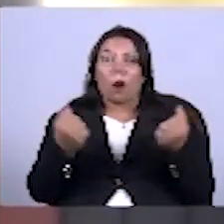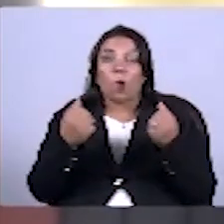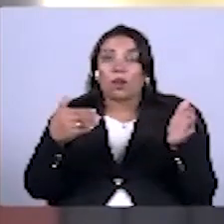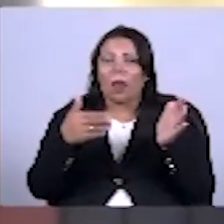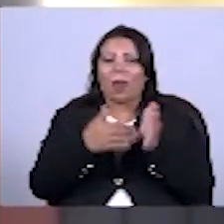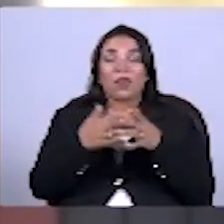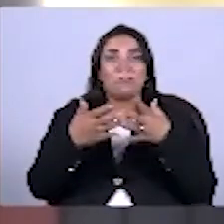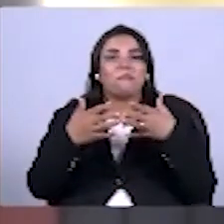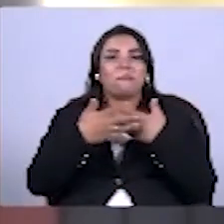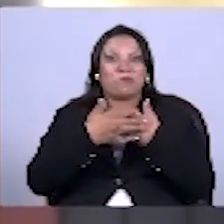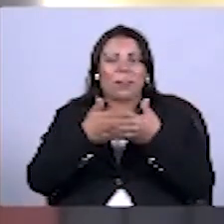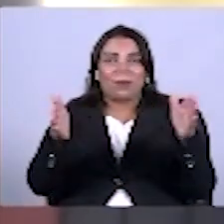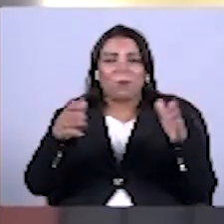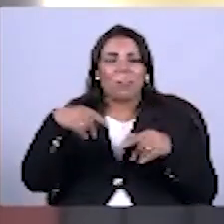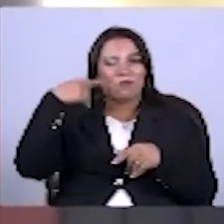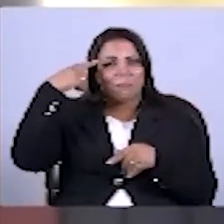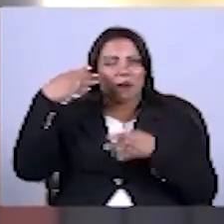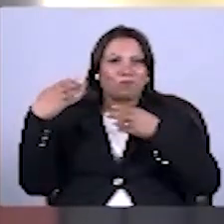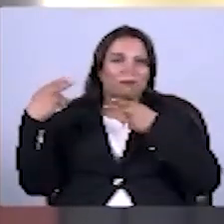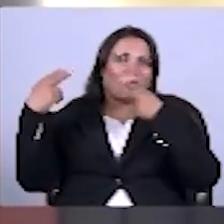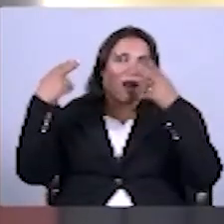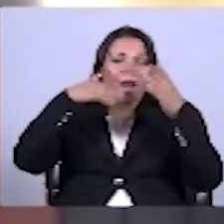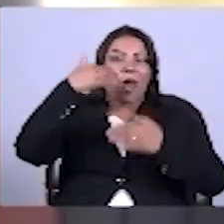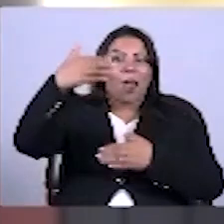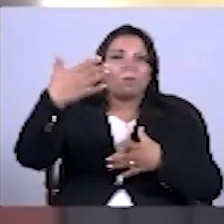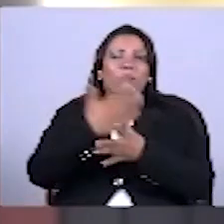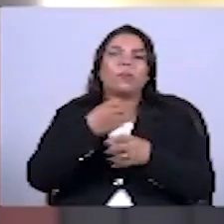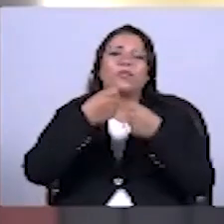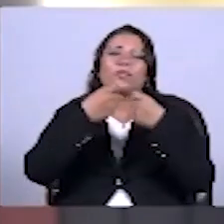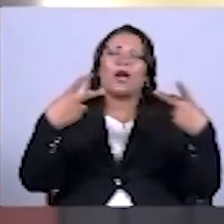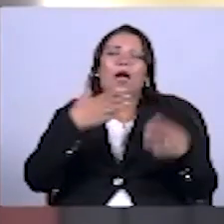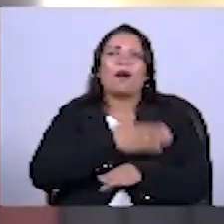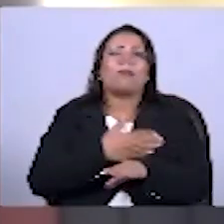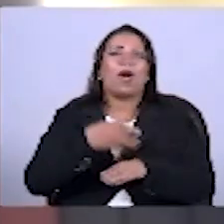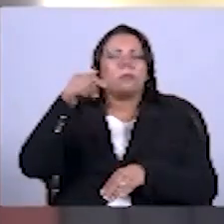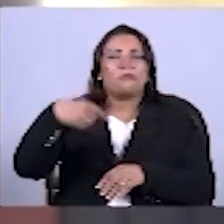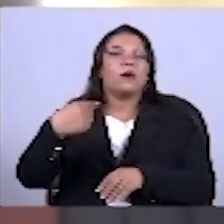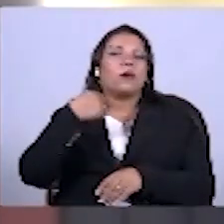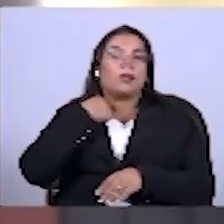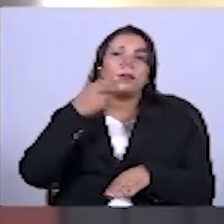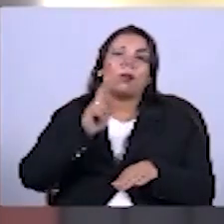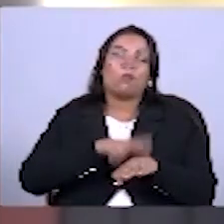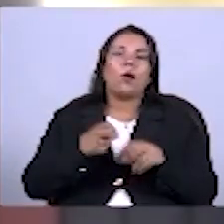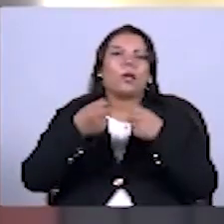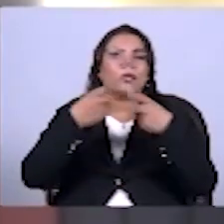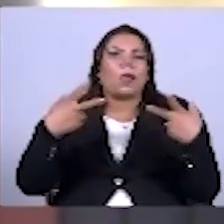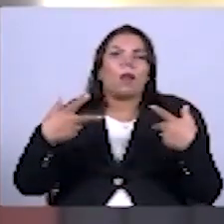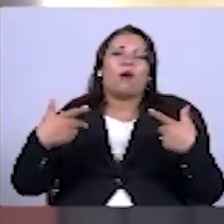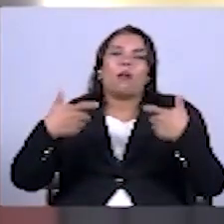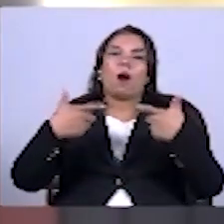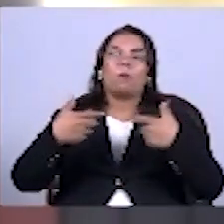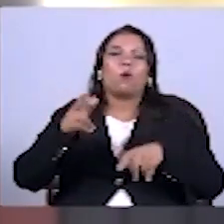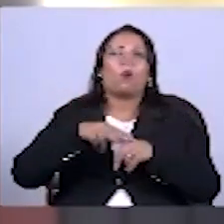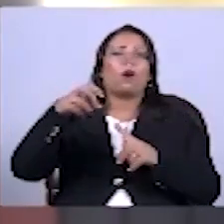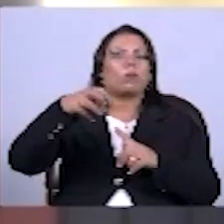فتحت الباب امام بارقه امل الى انهاء معاناه في غزه وانهاء الحرب والاعتداء